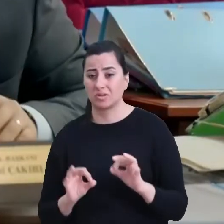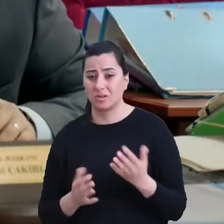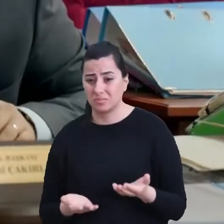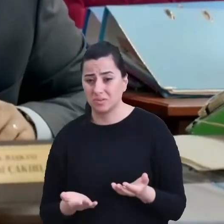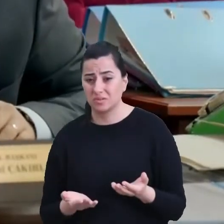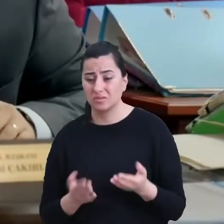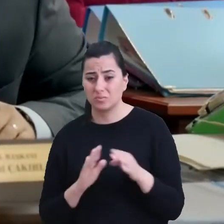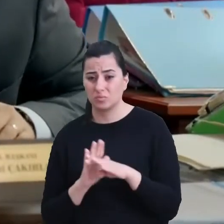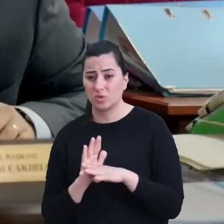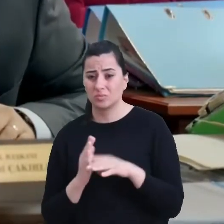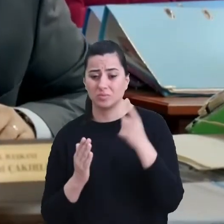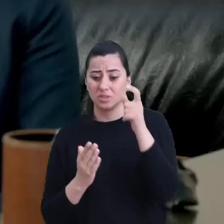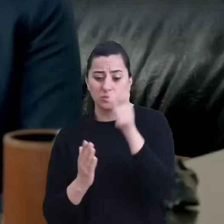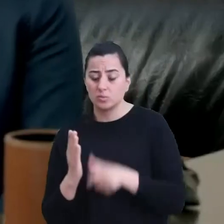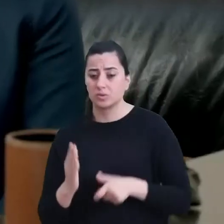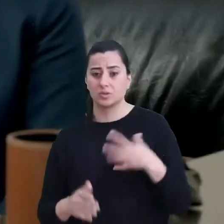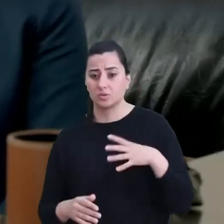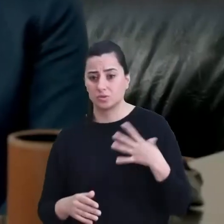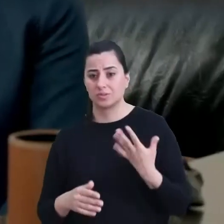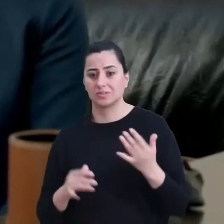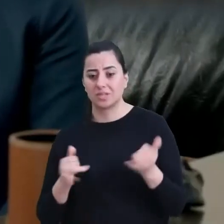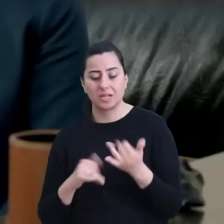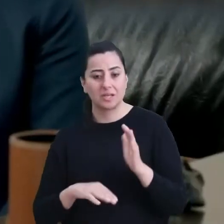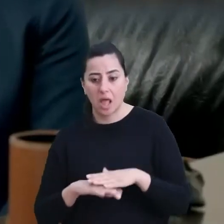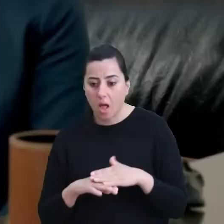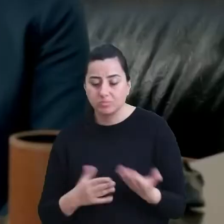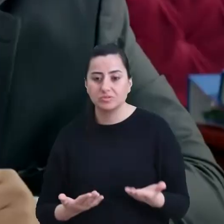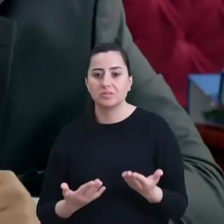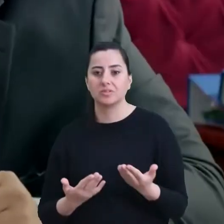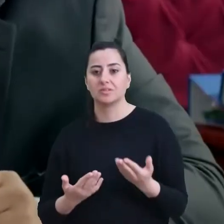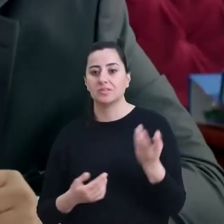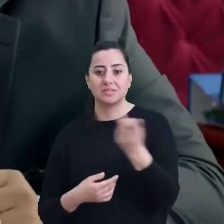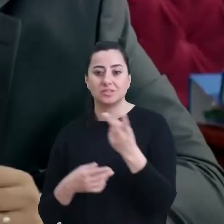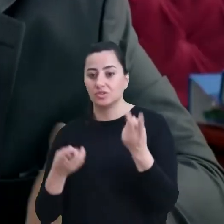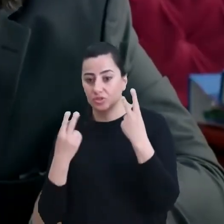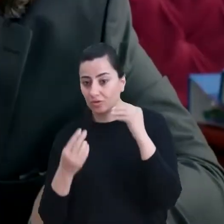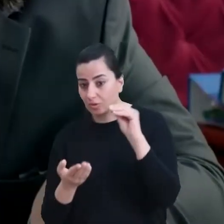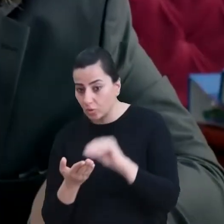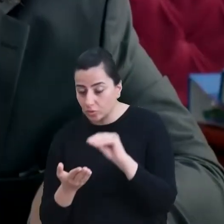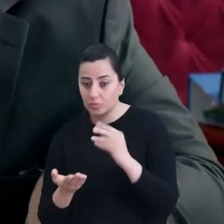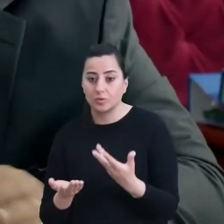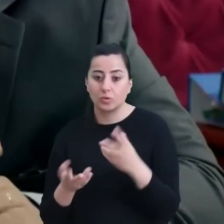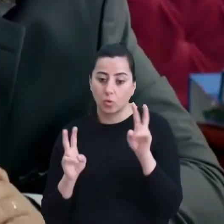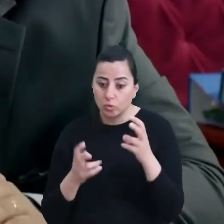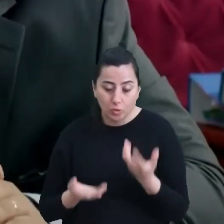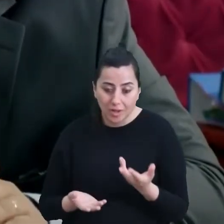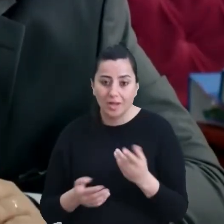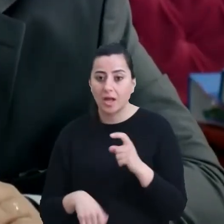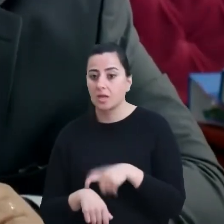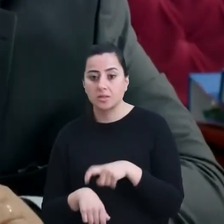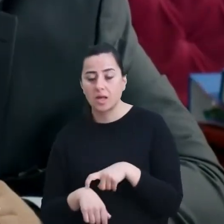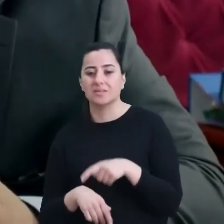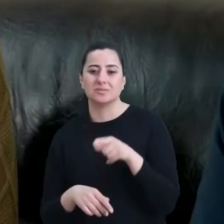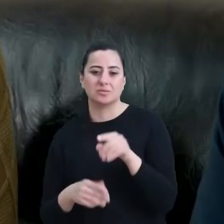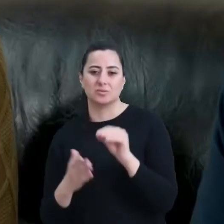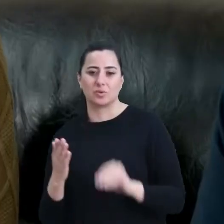böyle bir program akışı gibi bir şey istediler bizden. Yani şenliklerde neler olacak? Mesela sizin gösteride ne hakkında olacak? Kaç dakika sürecek?